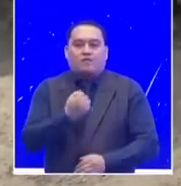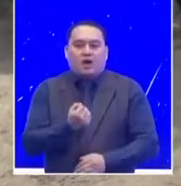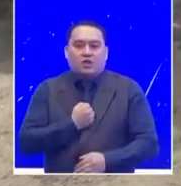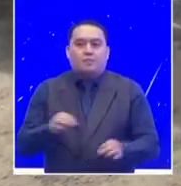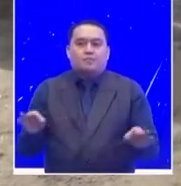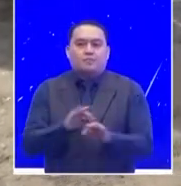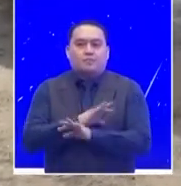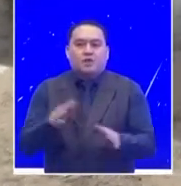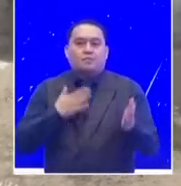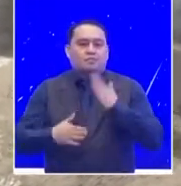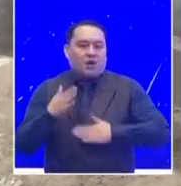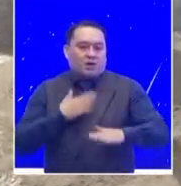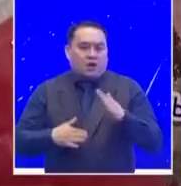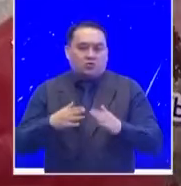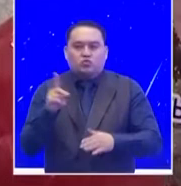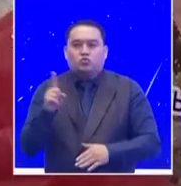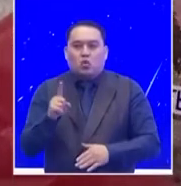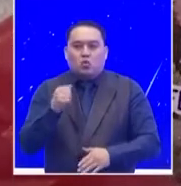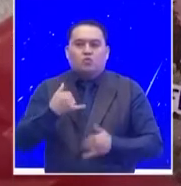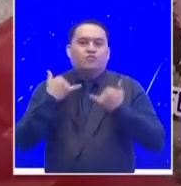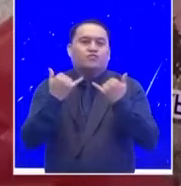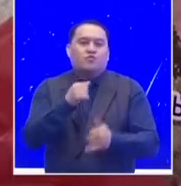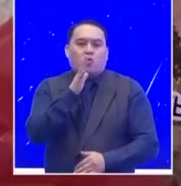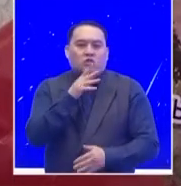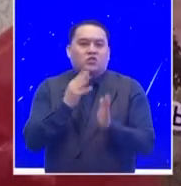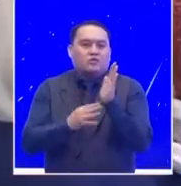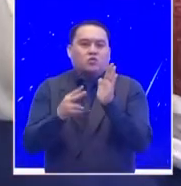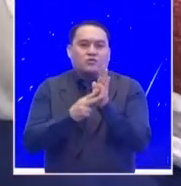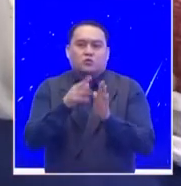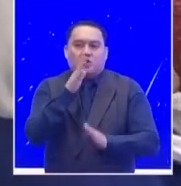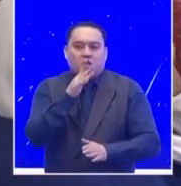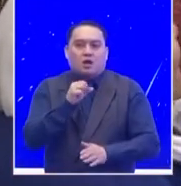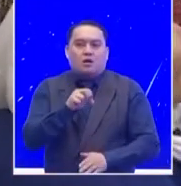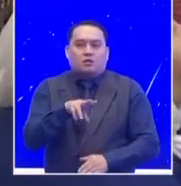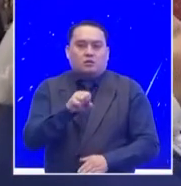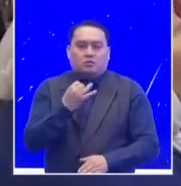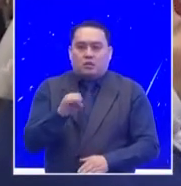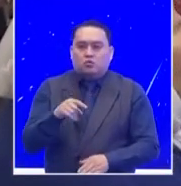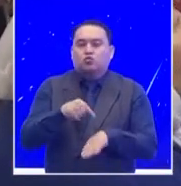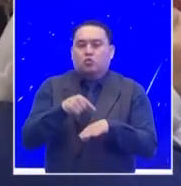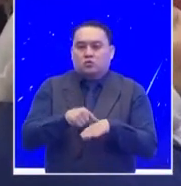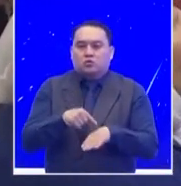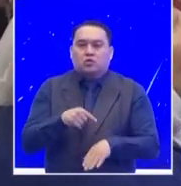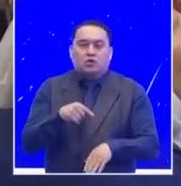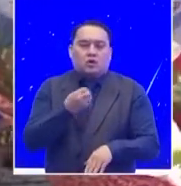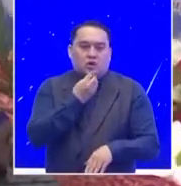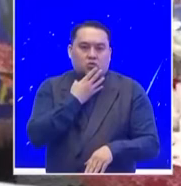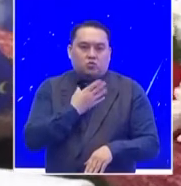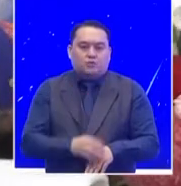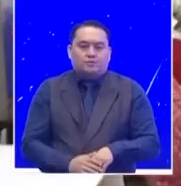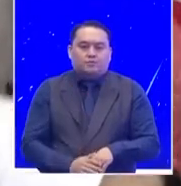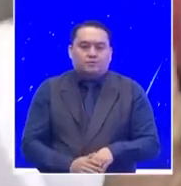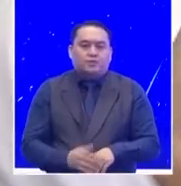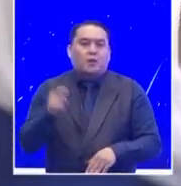песни несказанно порадовали. Несмотря на свой почтенный возраст, 98 лет, Алтынай Есбулатова чувствует себя достаточно бодро.